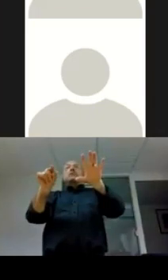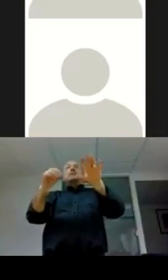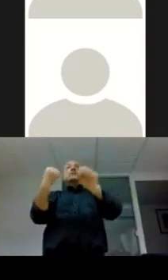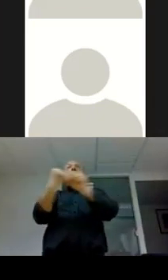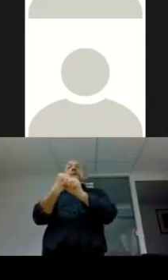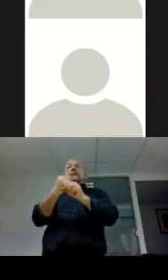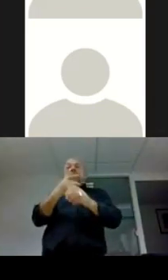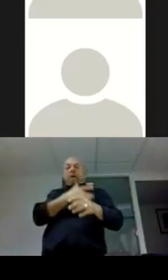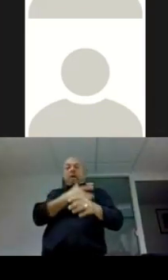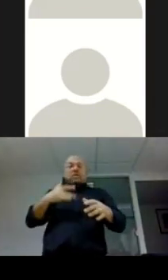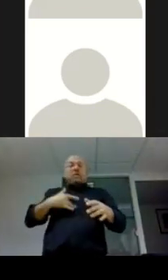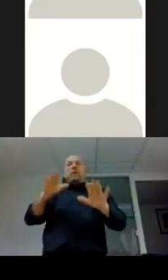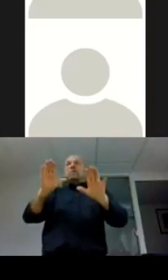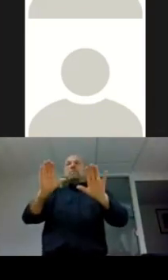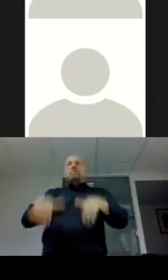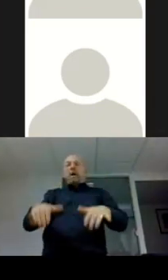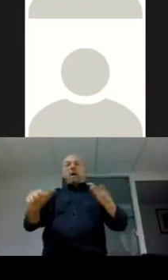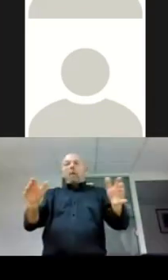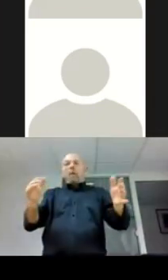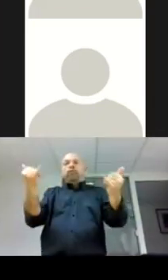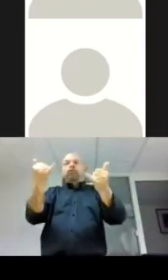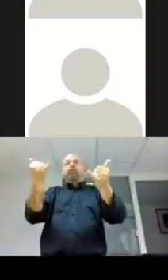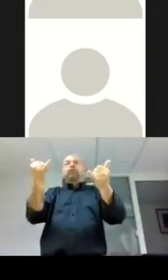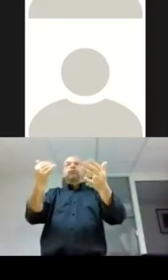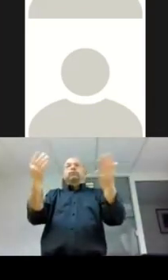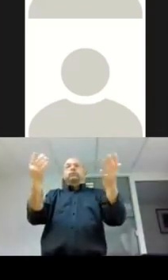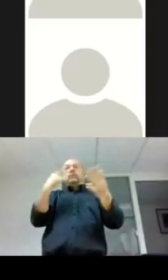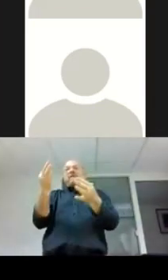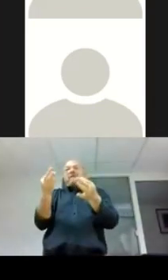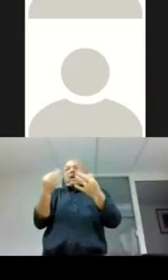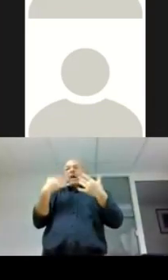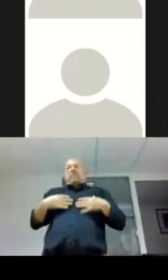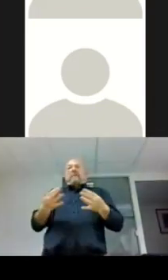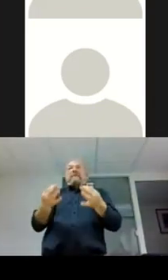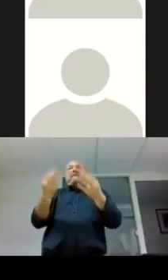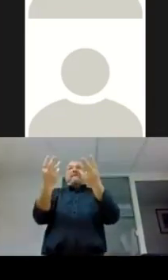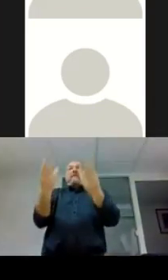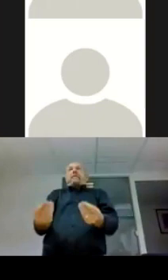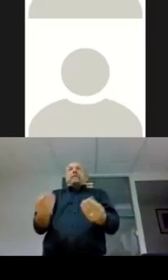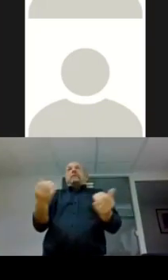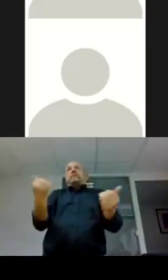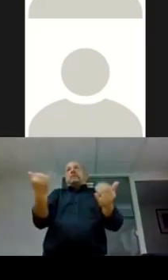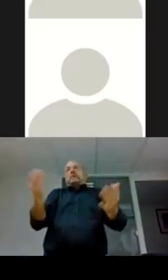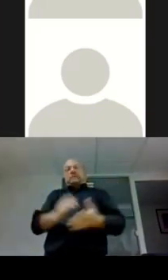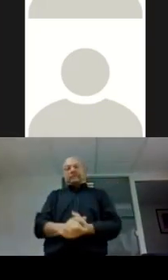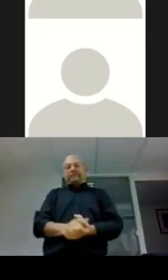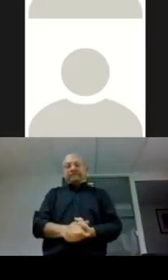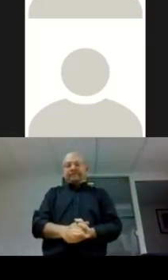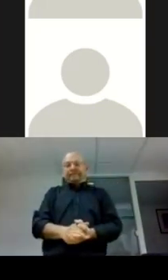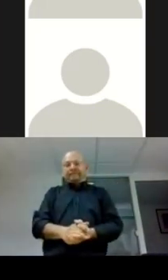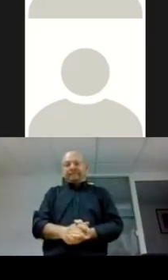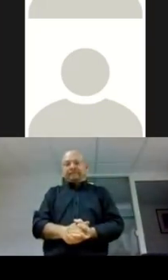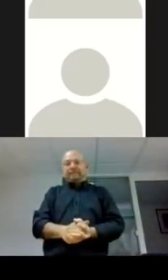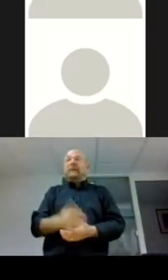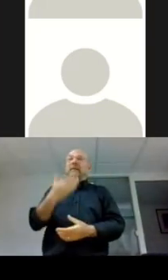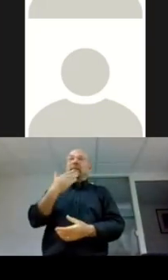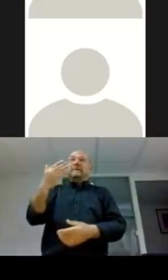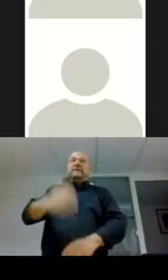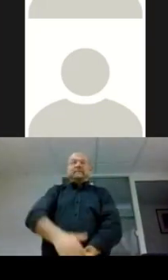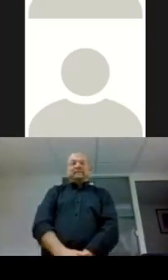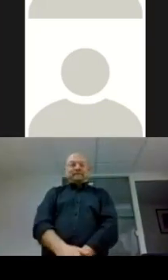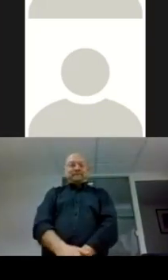d'antécédents. Et d'autres qui ont 70 ans et tellement de comorbidité qu'on ne proposera ni exploration ni intervention.